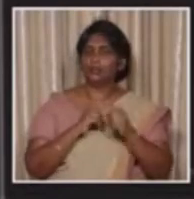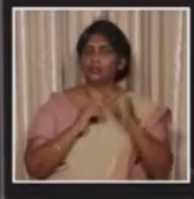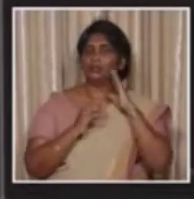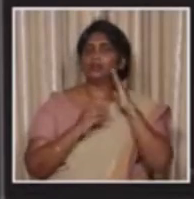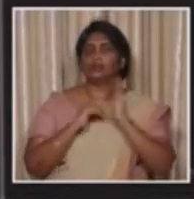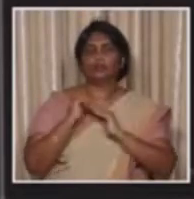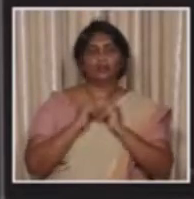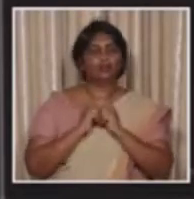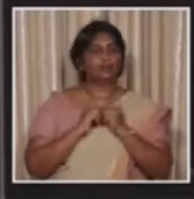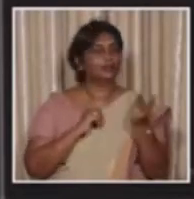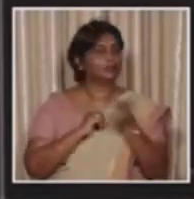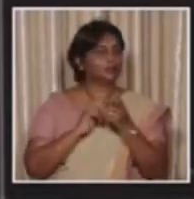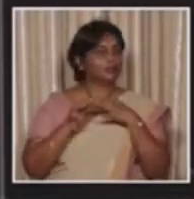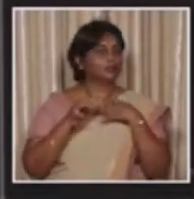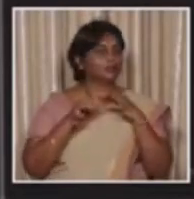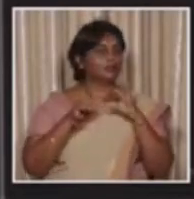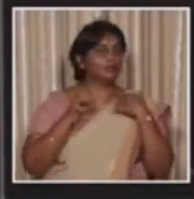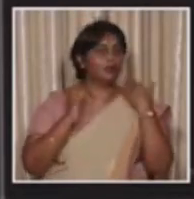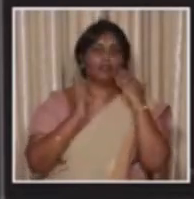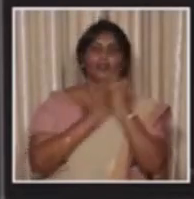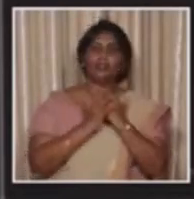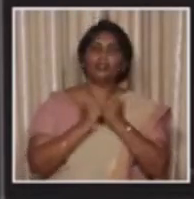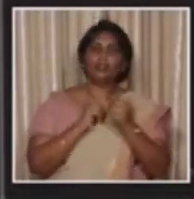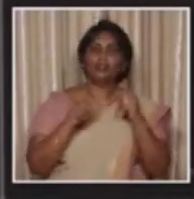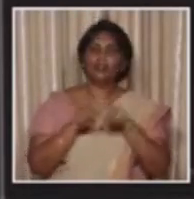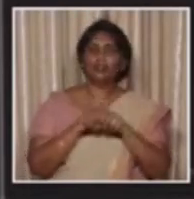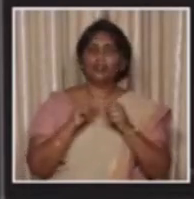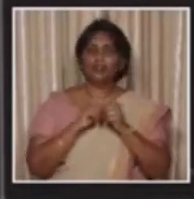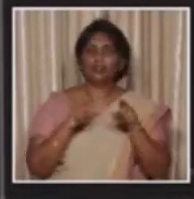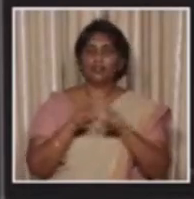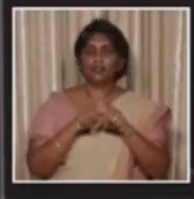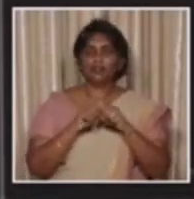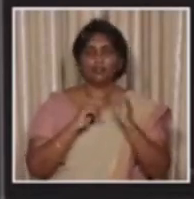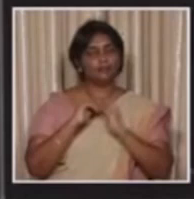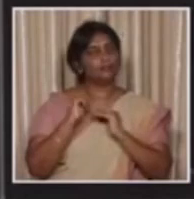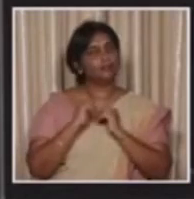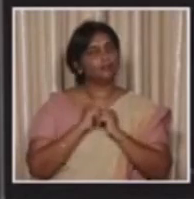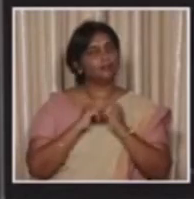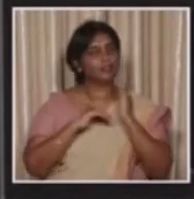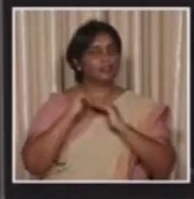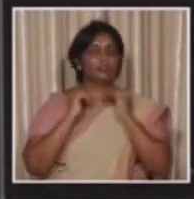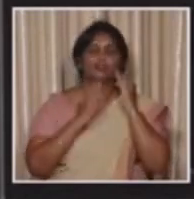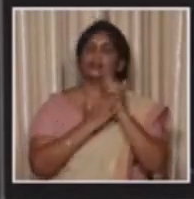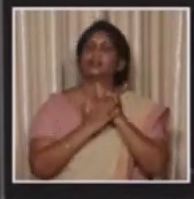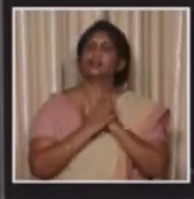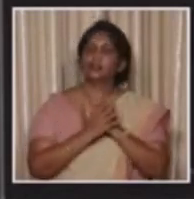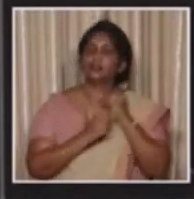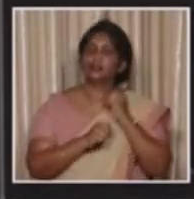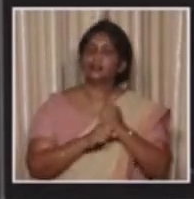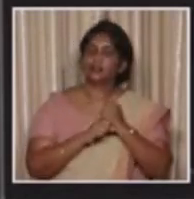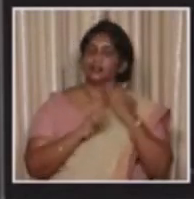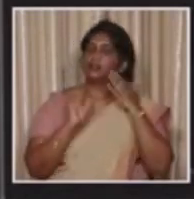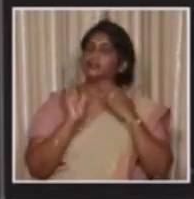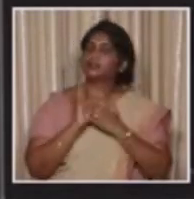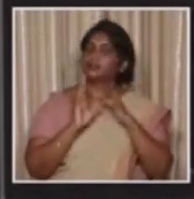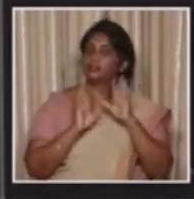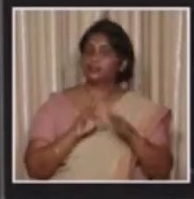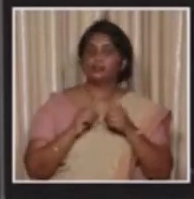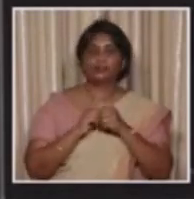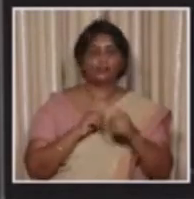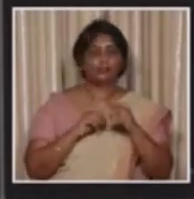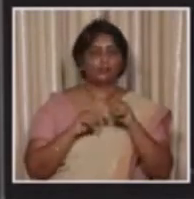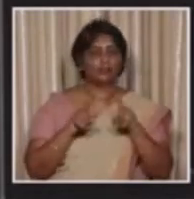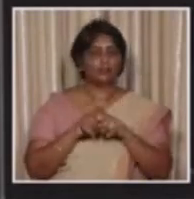தனியார் துறை பெருந்தோட்ட கம்பெனிகள் இந்த மக்களை கால் புணர்ச்சியோடு காண்பதுதான் முதல் காரணம். பெருந்தோட்ட கைத்தொழில்துறை அமைச்சரை கேட்டுக்கொள்கின்றேன்,